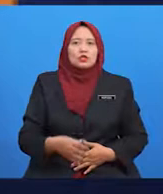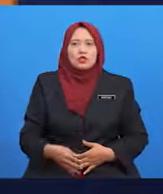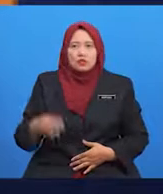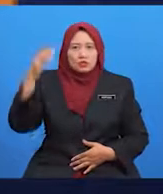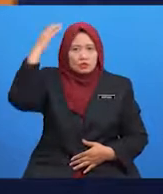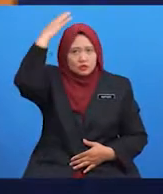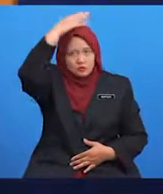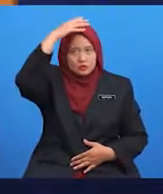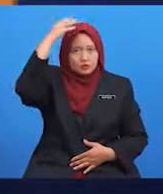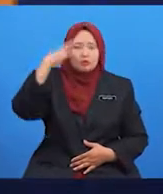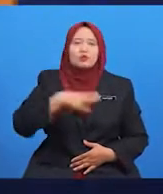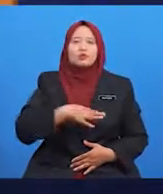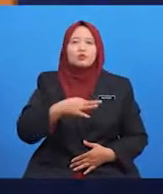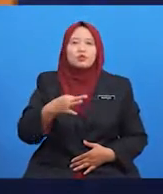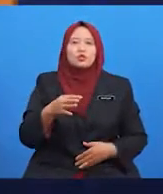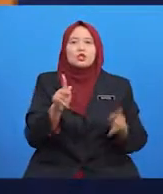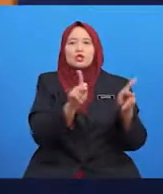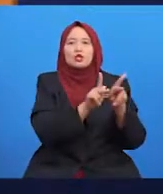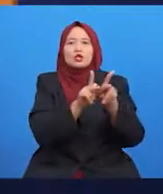kasutnya putih.